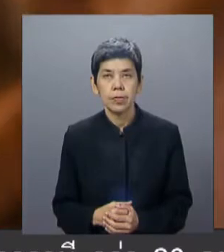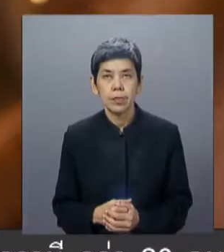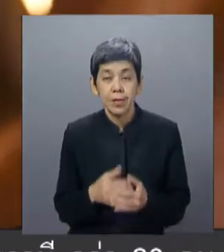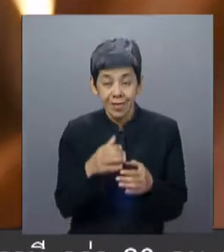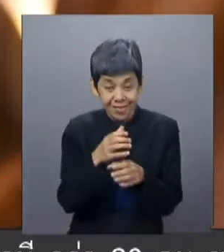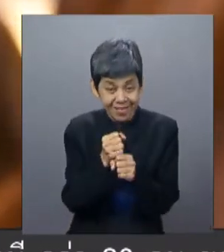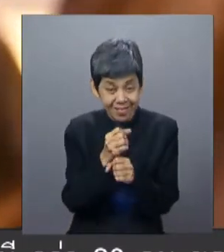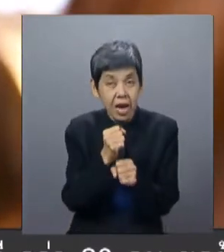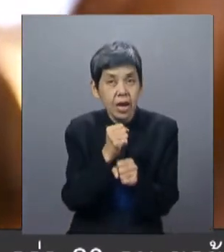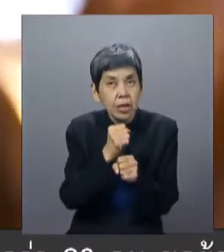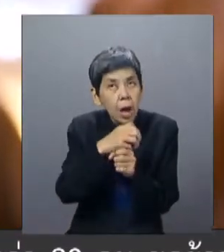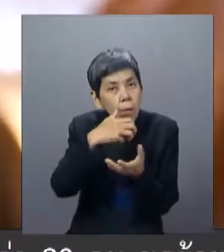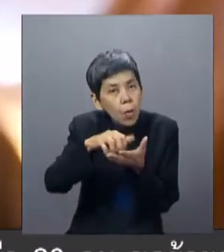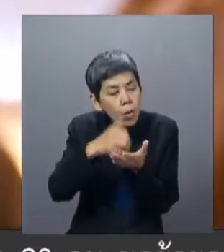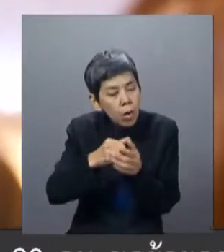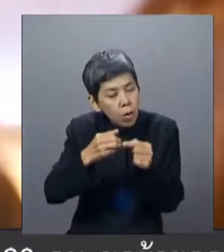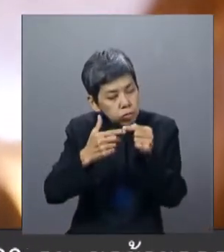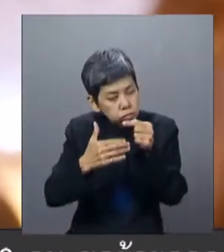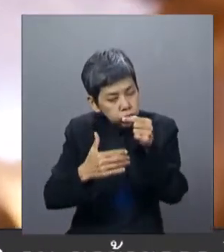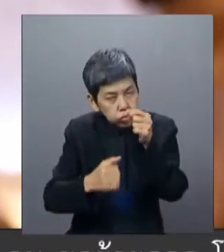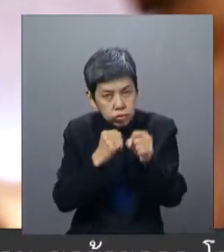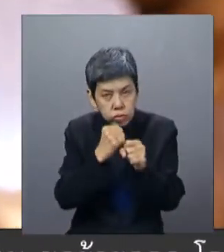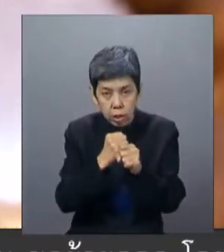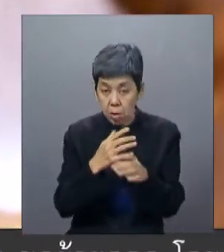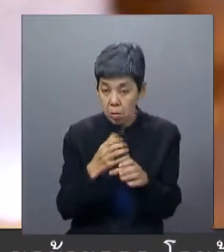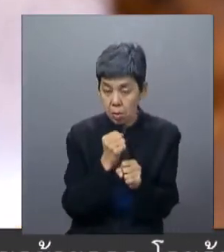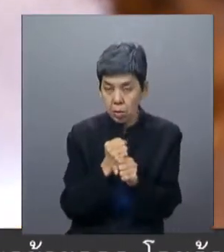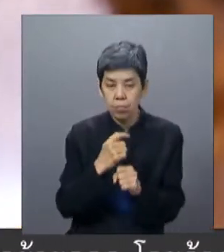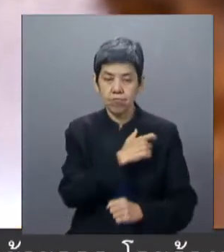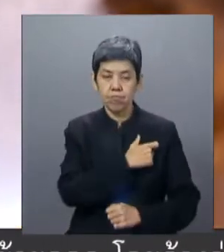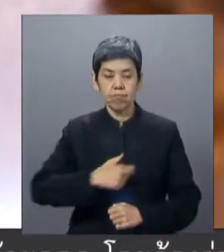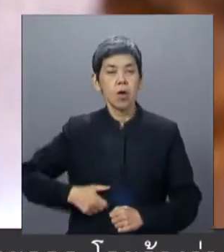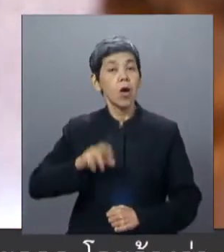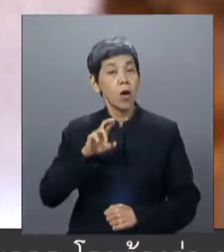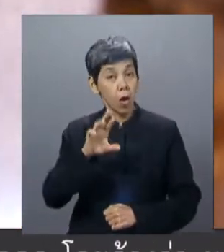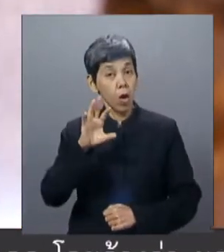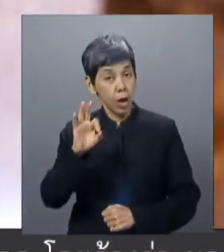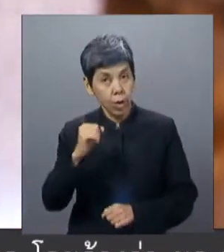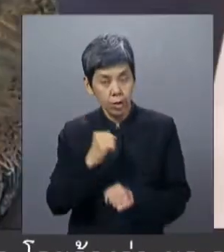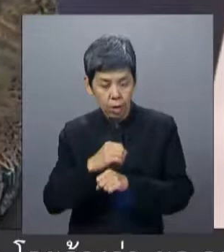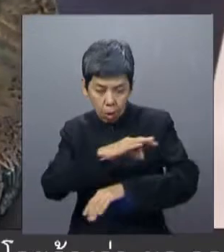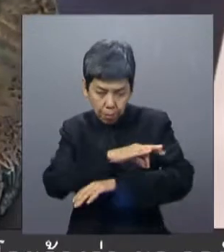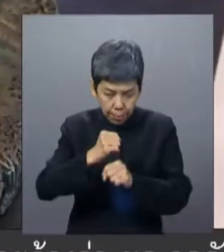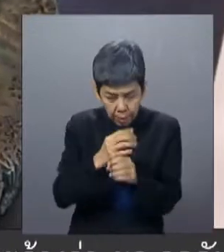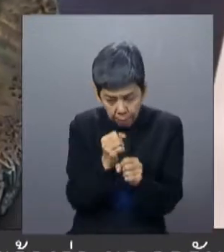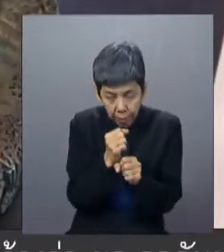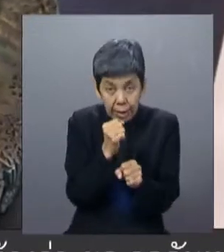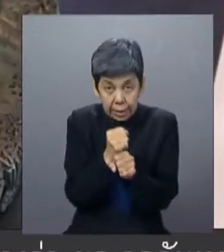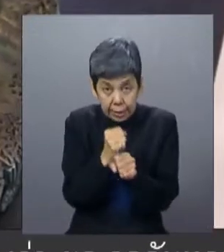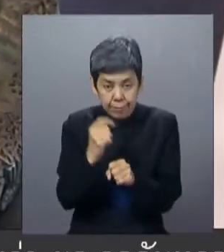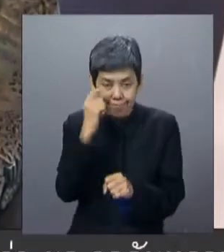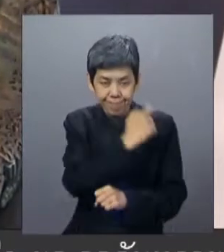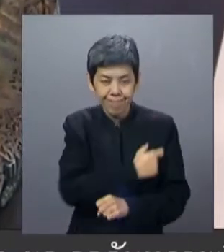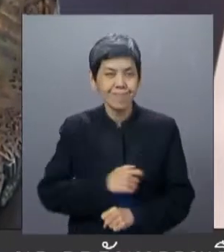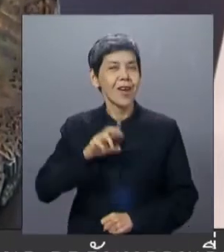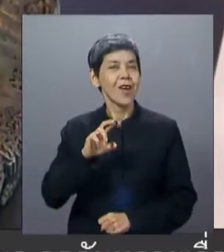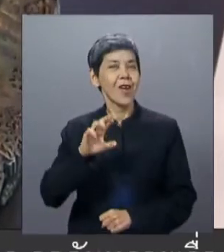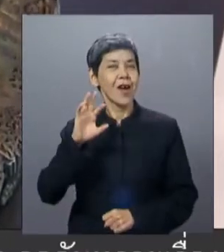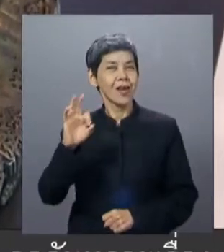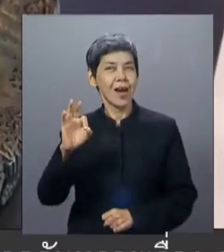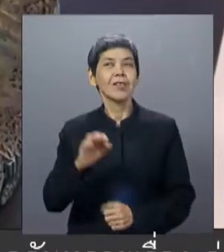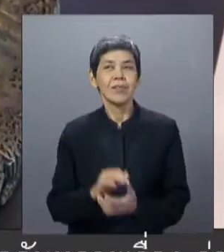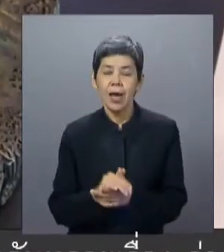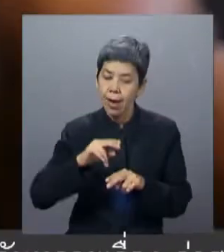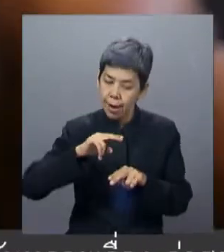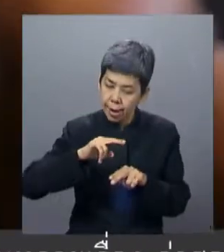ชิ้นเดียวบอกเล่าได้นับ10เรื่องราวประผลงานพ่อหลวงของแผ่นดินไม่เพียงออกแบบพระรูปปั้นในหลวงรัชกาลที่9ประทับนั่